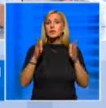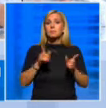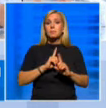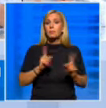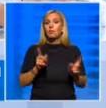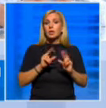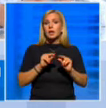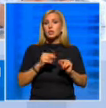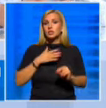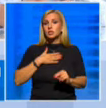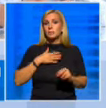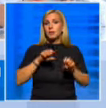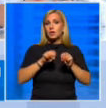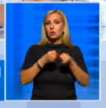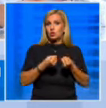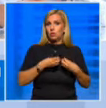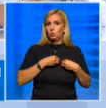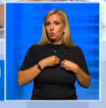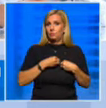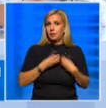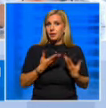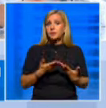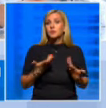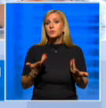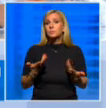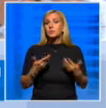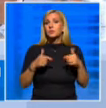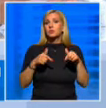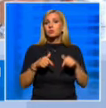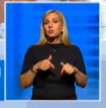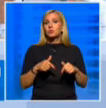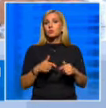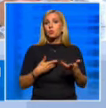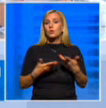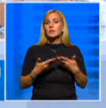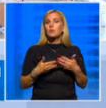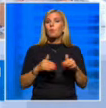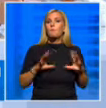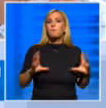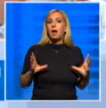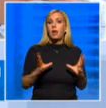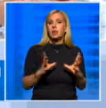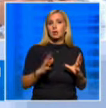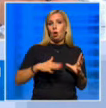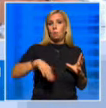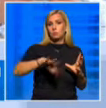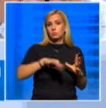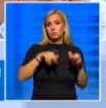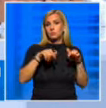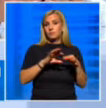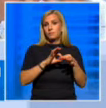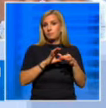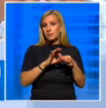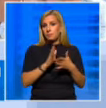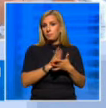кажем, че има нарушено доверие. Особено, що се отнася до по-малки, по-затворени общности, където